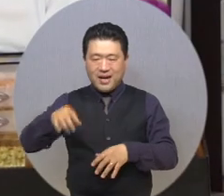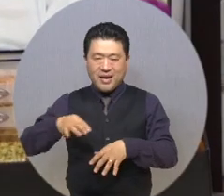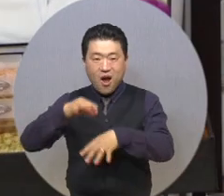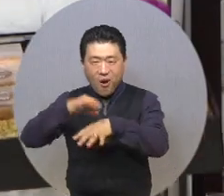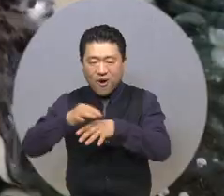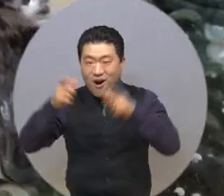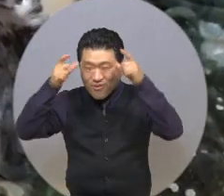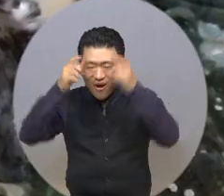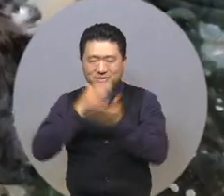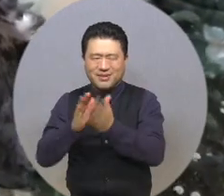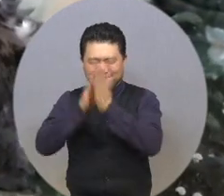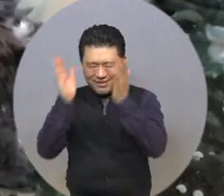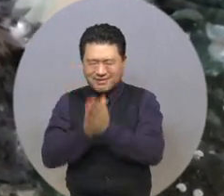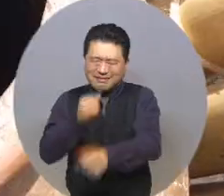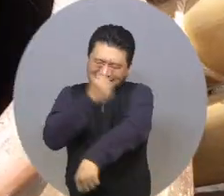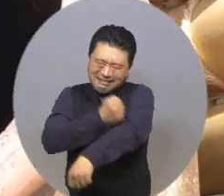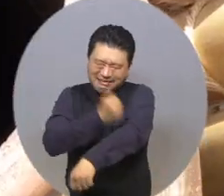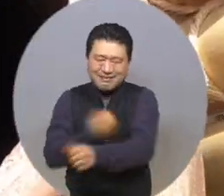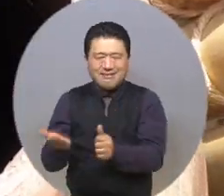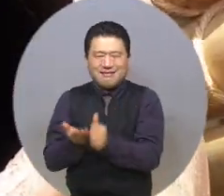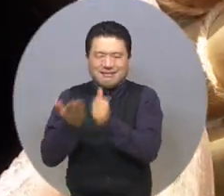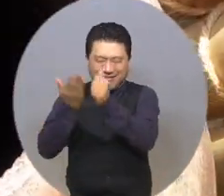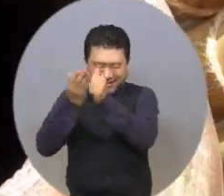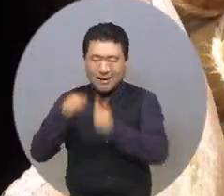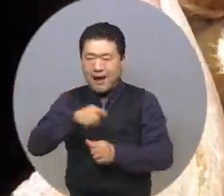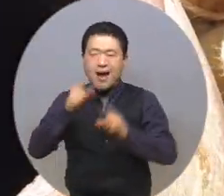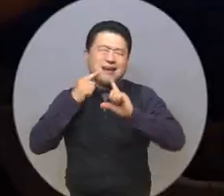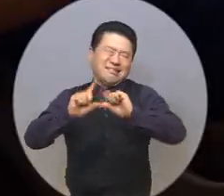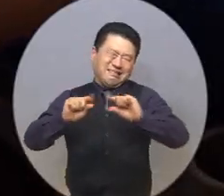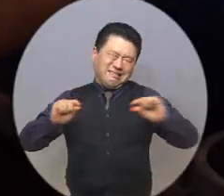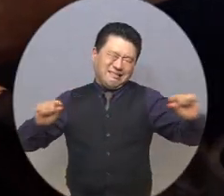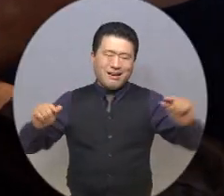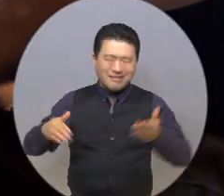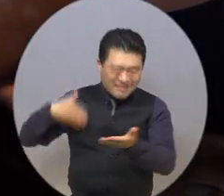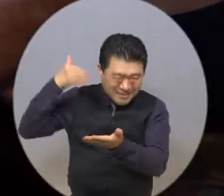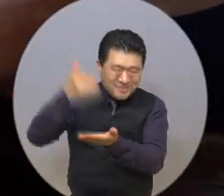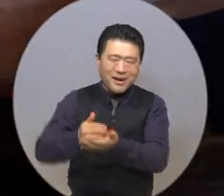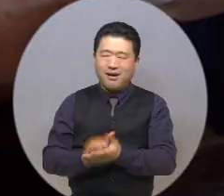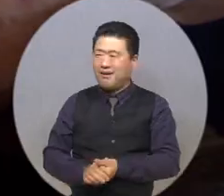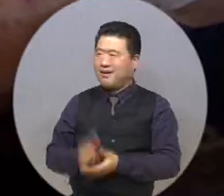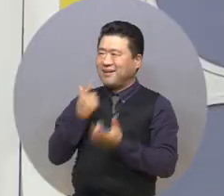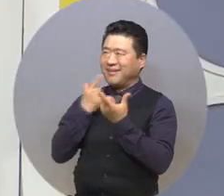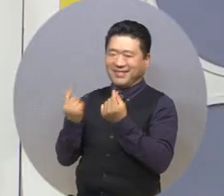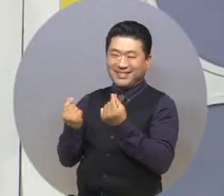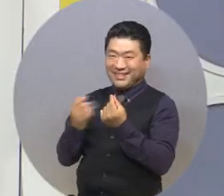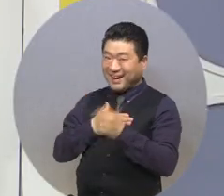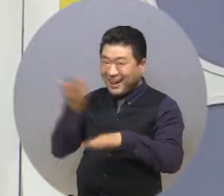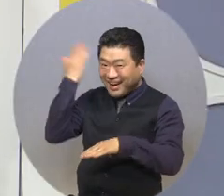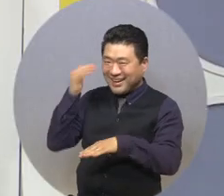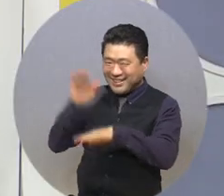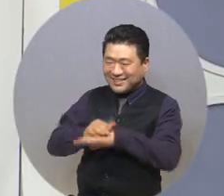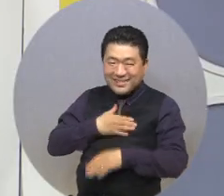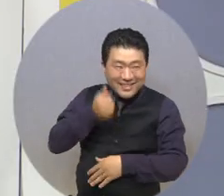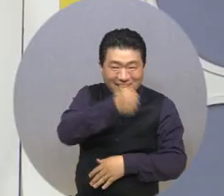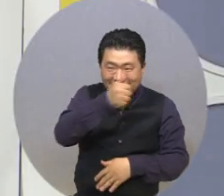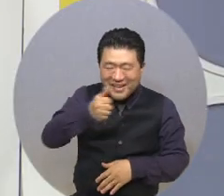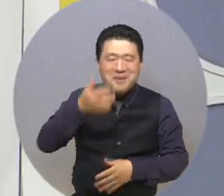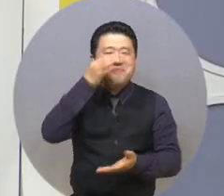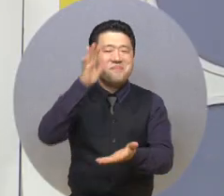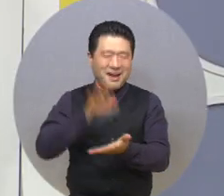농축어업인들이 정성들을 키운 산의 진미가 넘쳐납니다. 맞아요. 제가 그 현장을 또 많이 봤던 사람 중